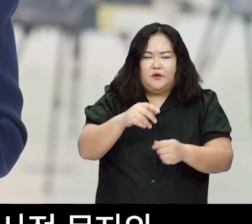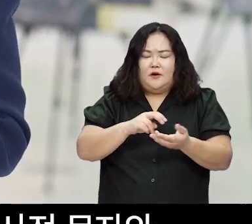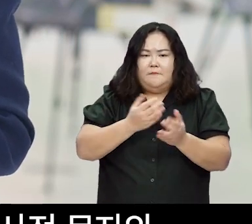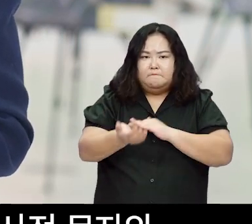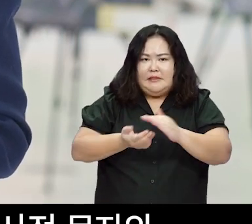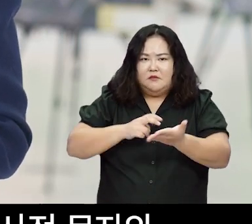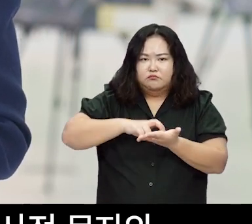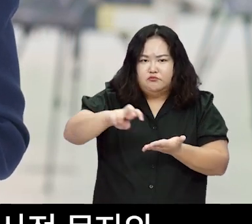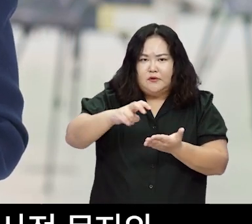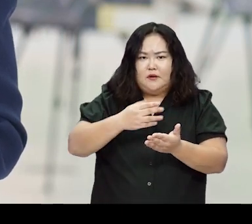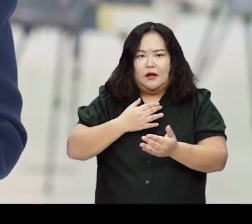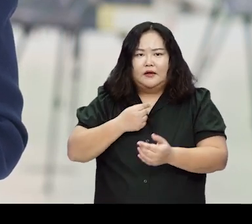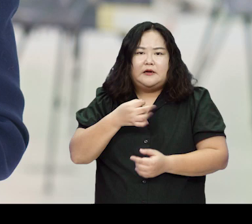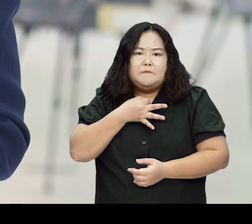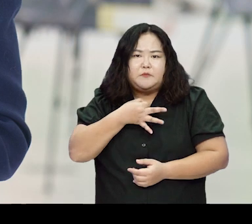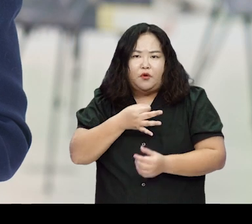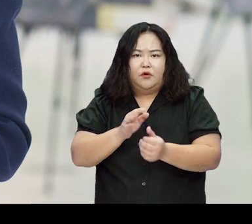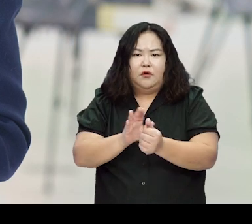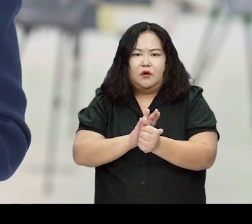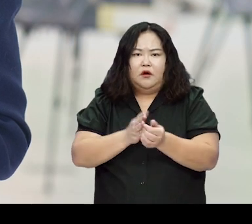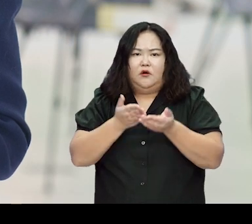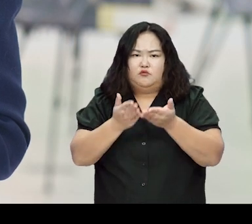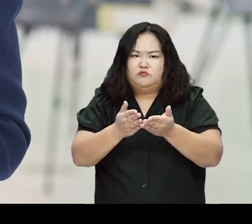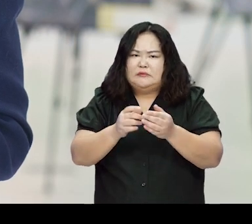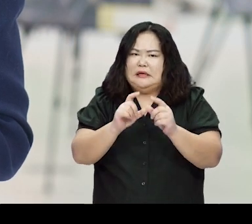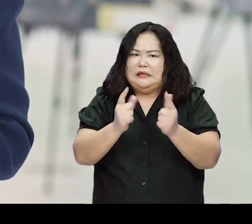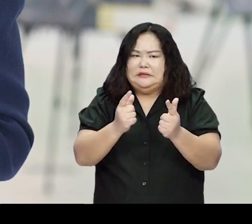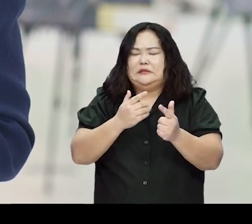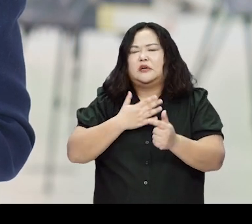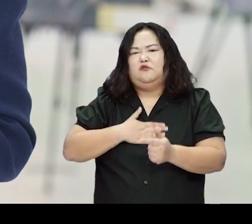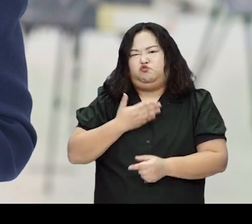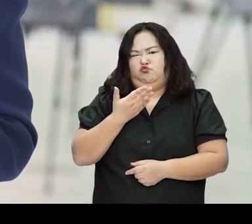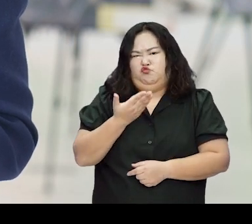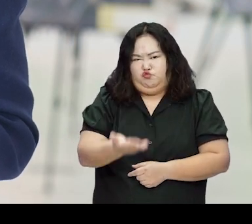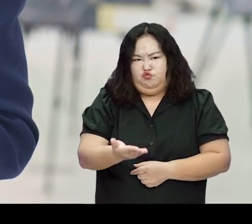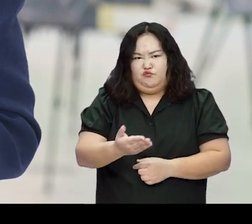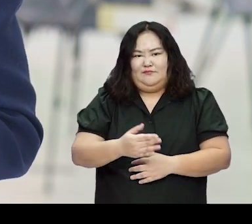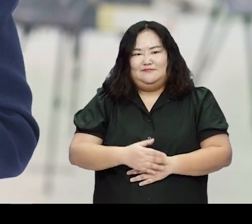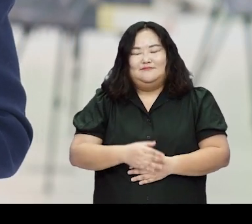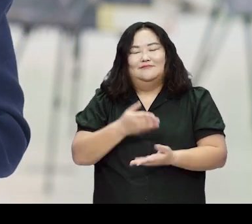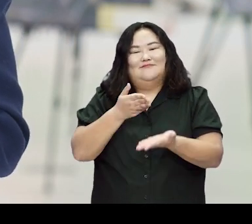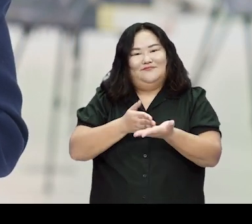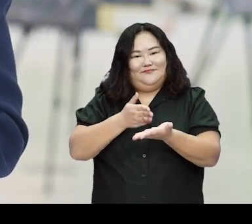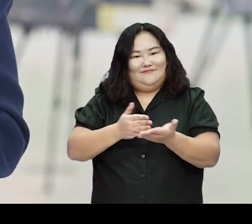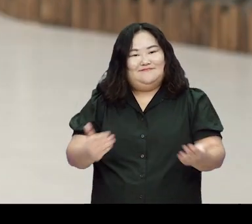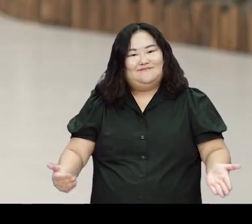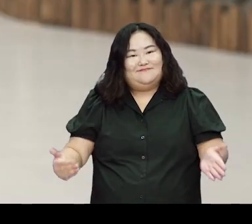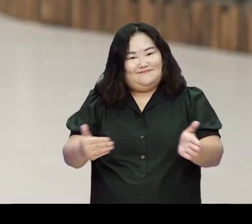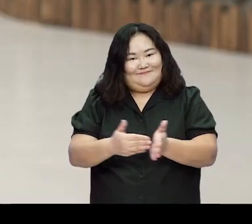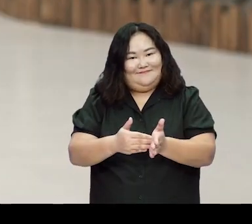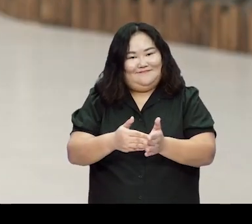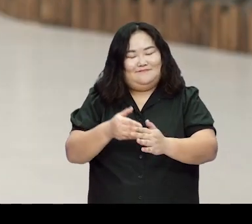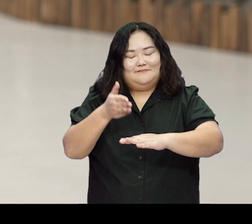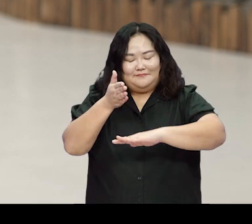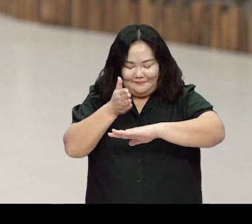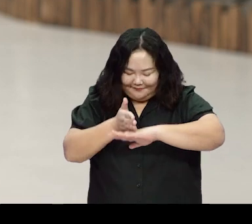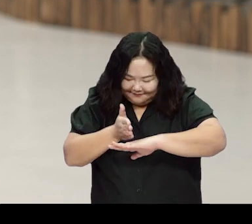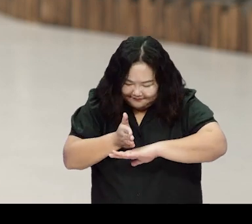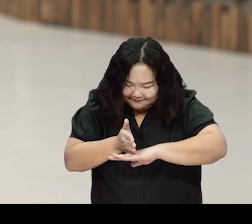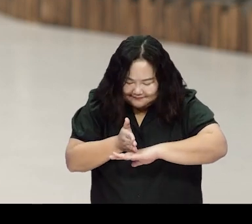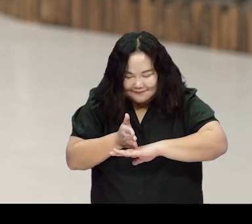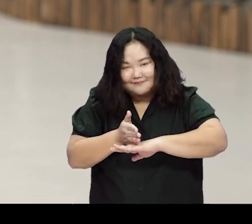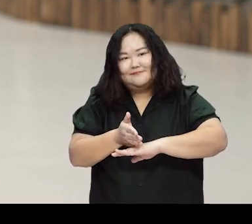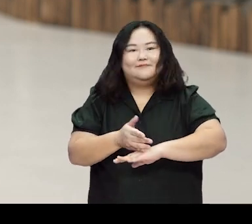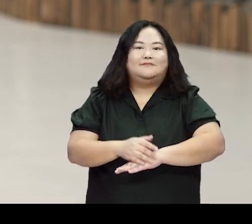구역은 사전 문자와 음성 알림 서비스가 제공되지 않는다는 점 참고해 주시길 바랍니다 이상 천안 뉴스를